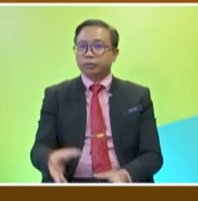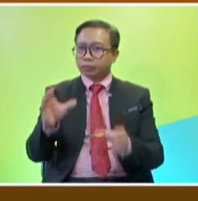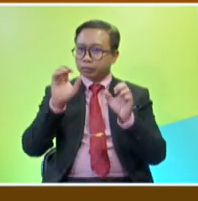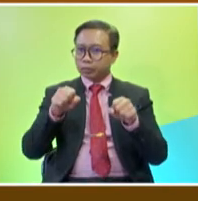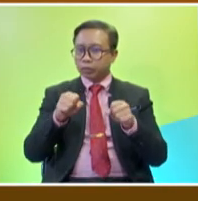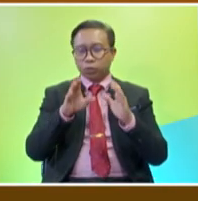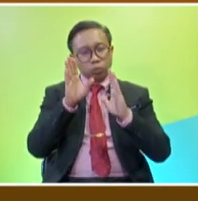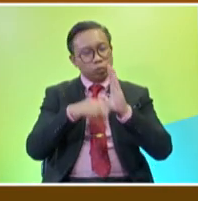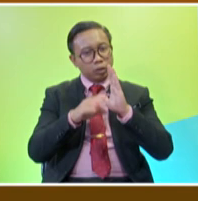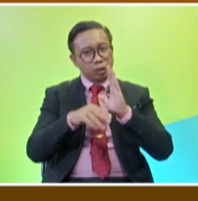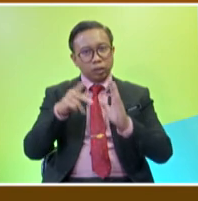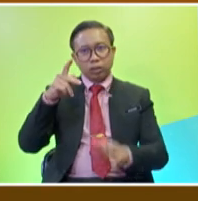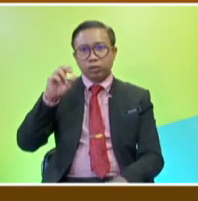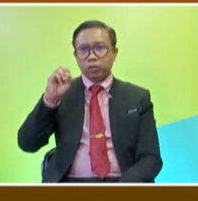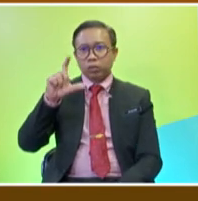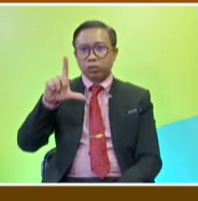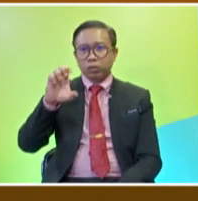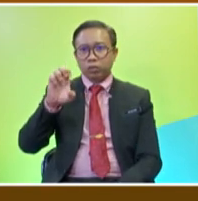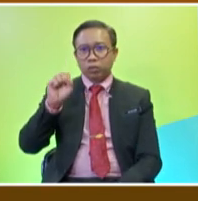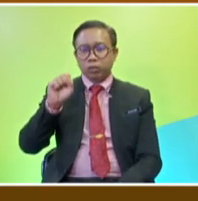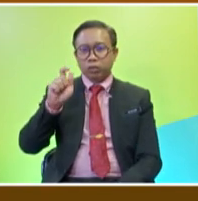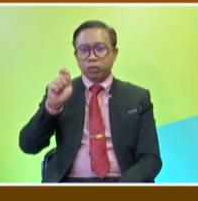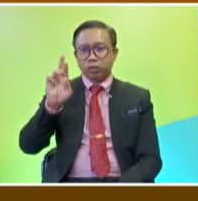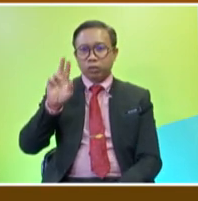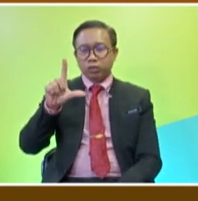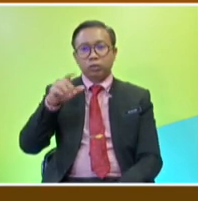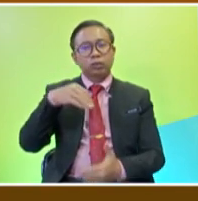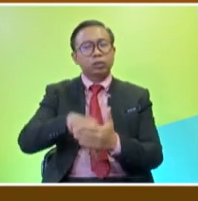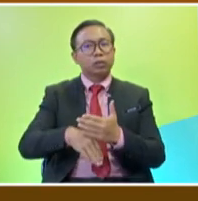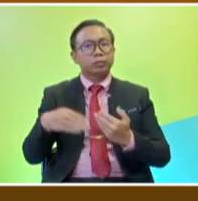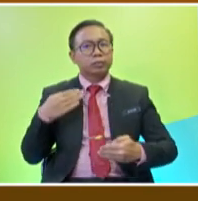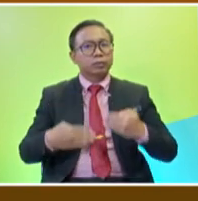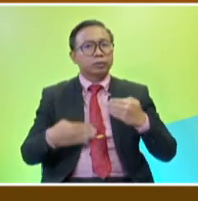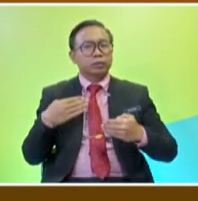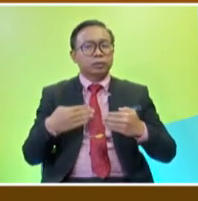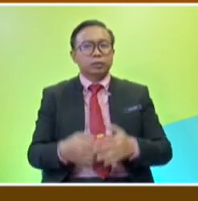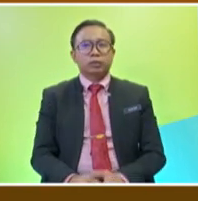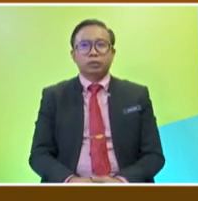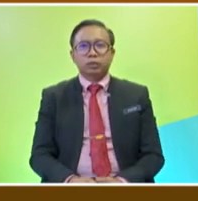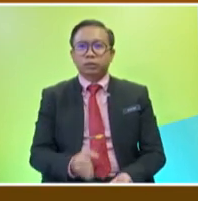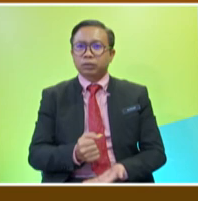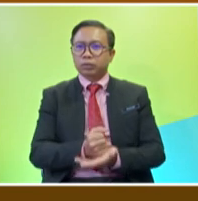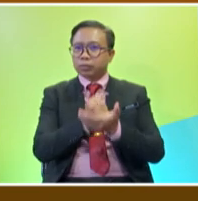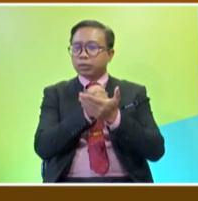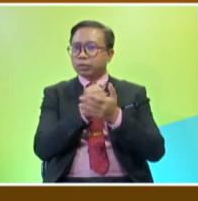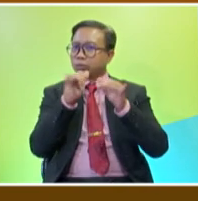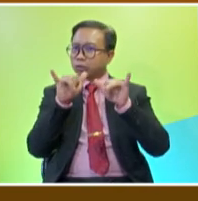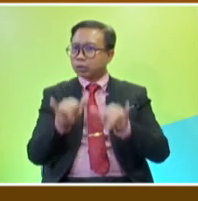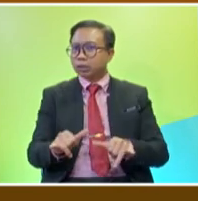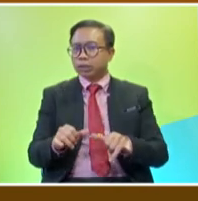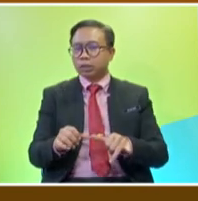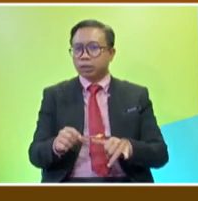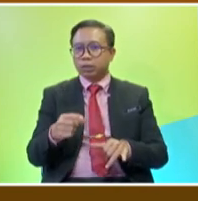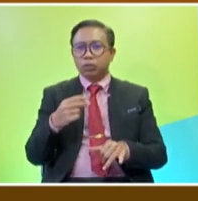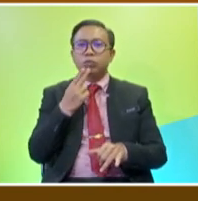mengurangkan tahap kolesterol dalam Badan Oke kemudian dapat membantu mengekalkan kandungan gula dalam